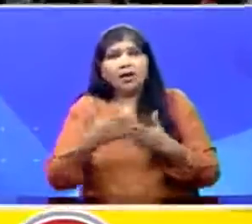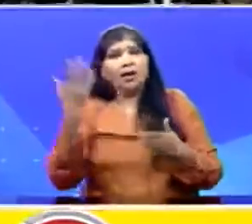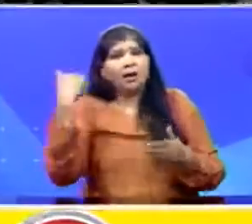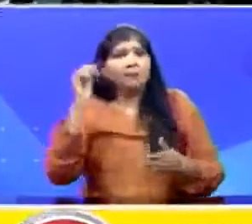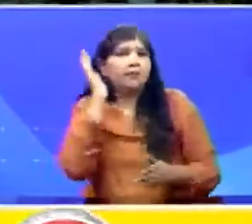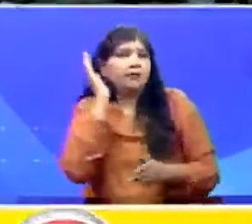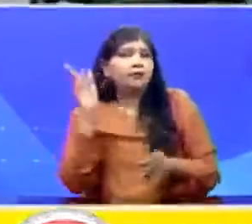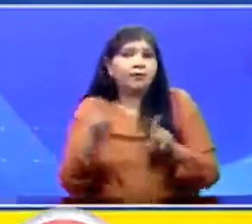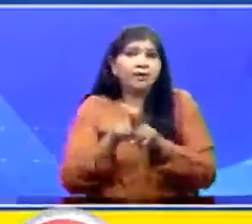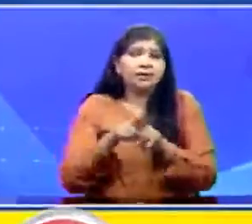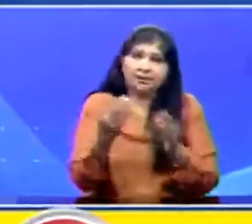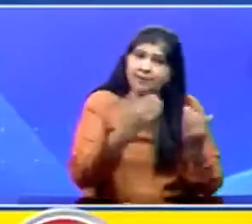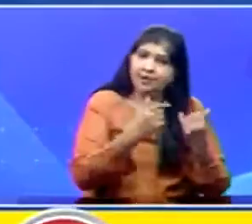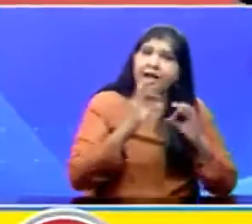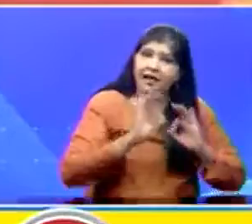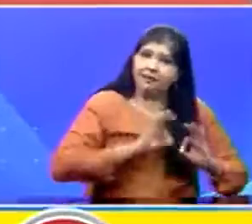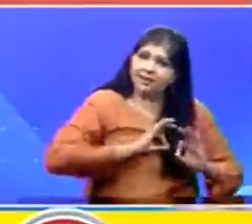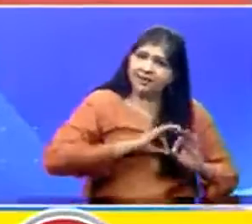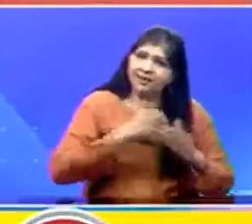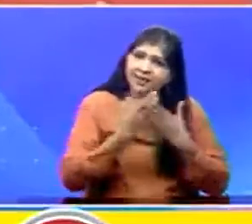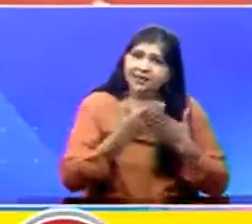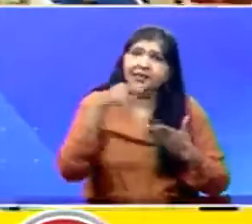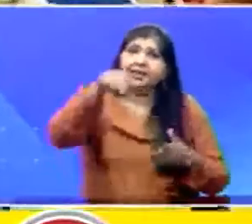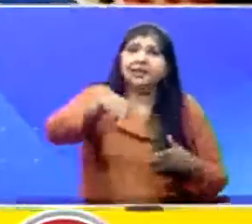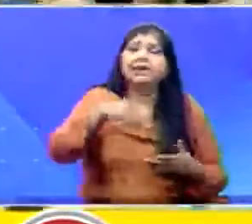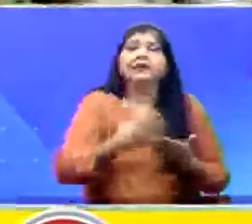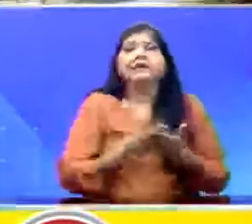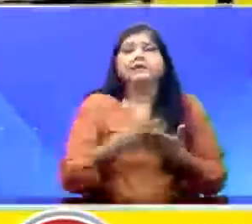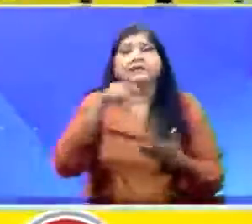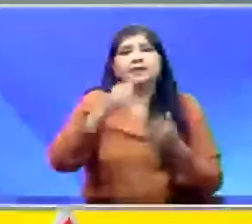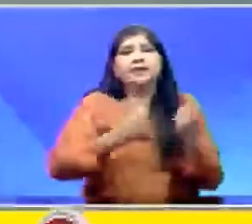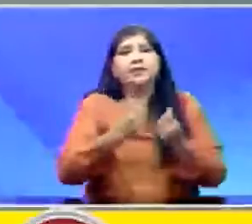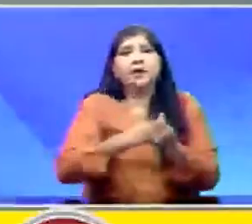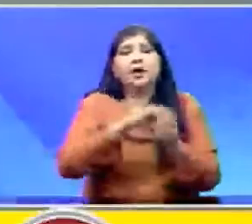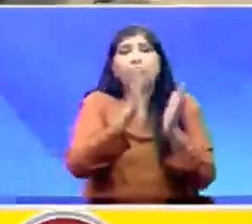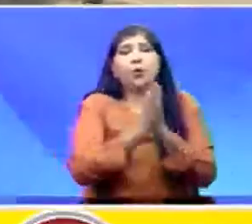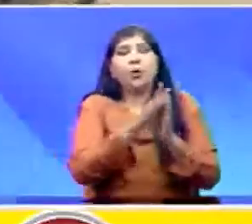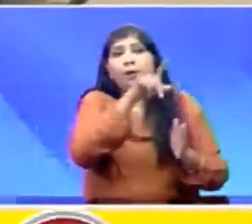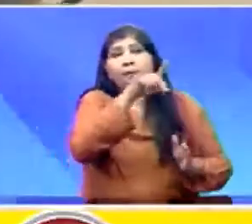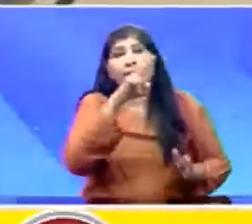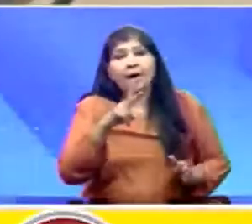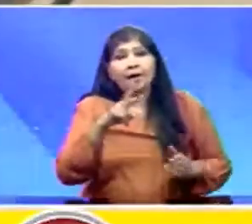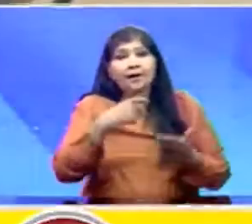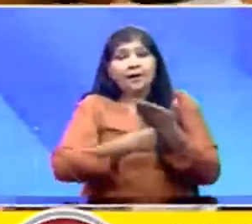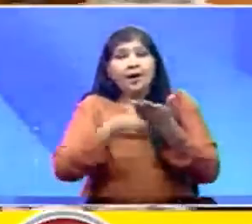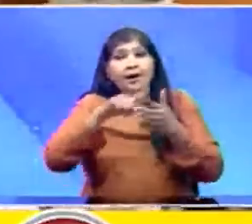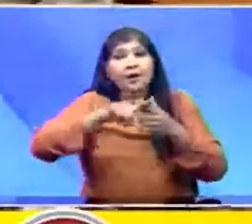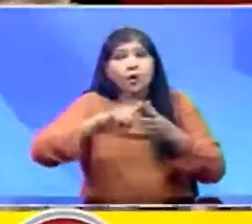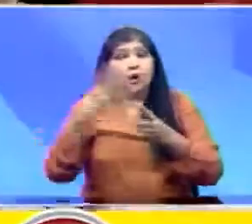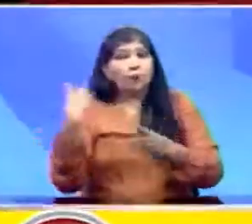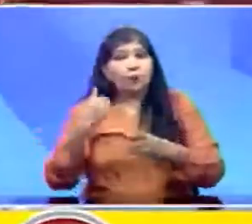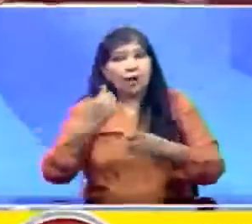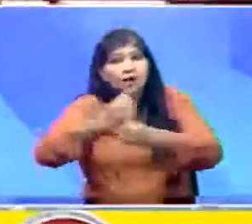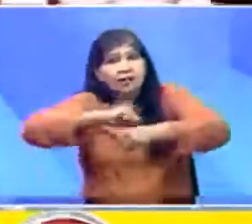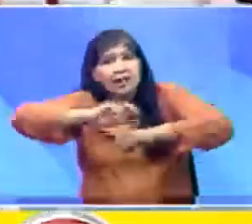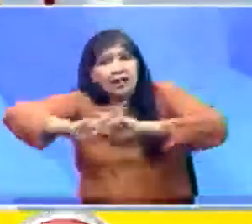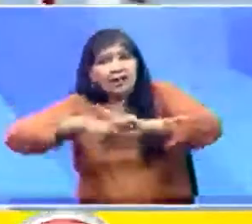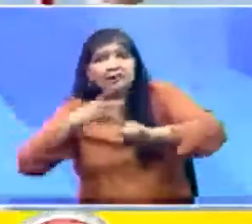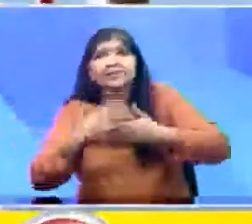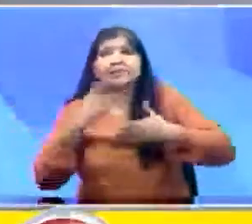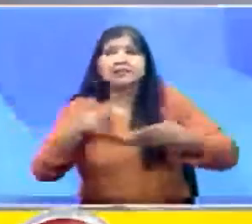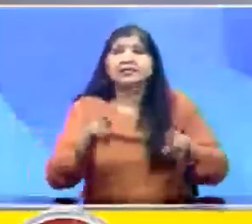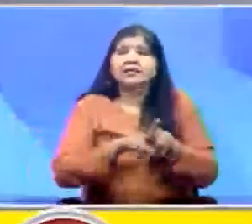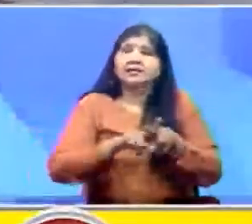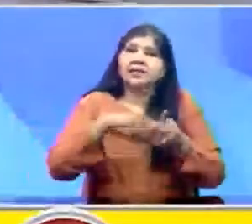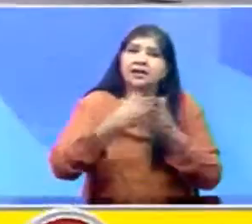जानकर अच्छा लगेगा कि इन खेलों में कुल बारा रिकॉर्ड टूटे हैं इतना ही नहीं